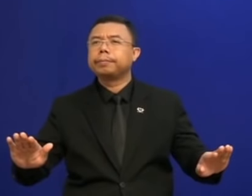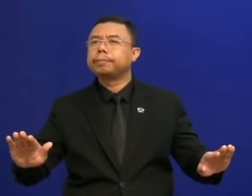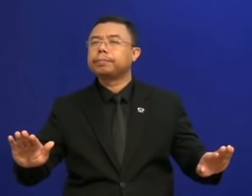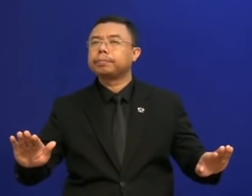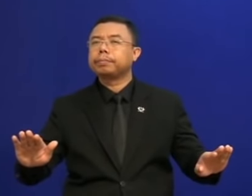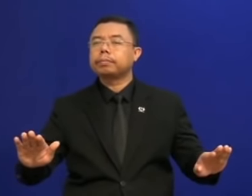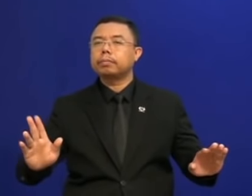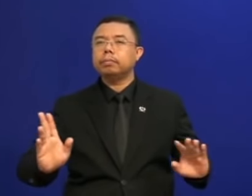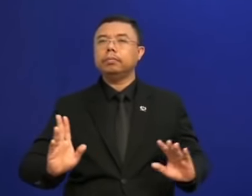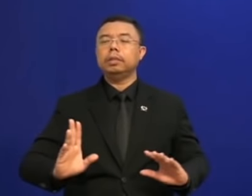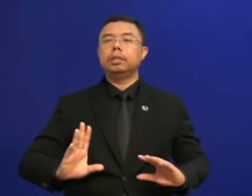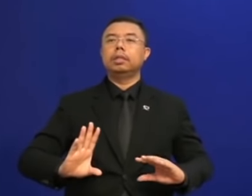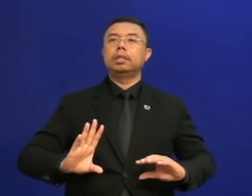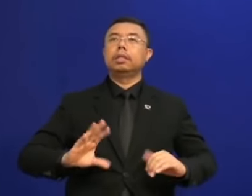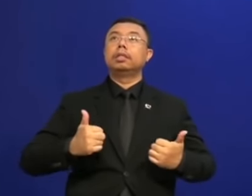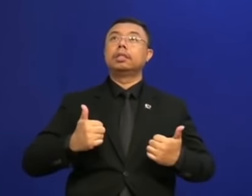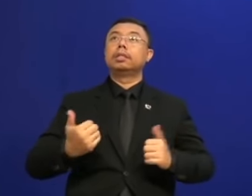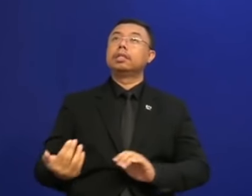kutunaikan,